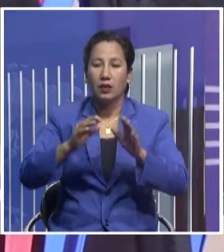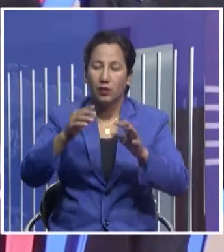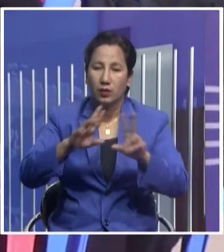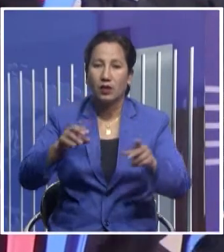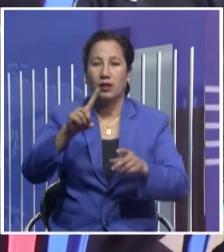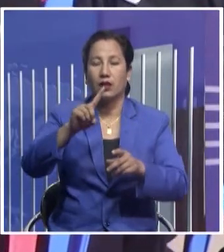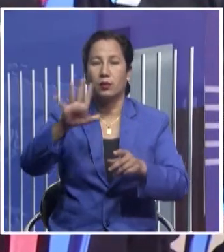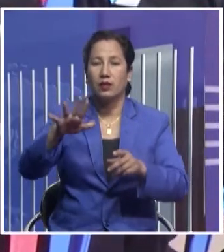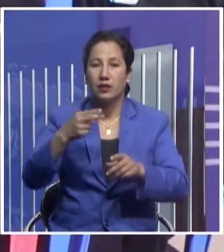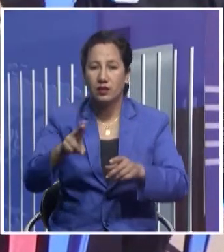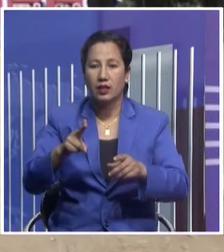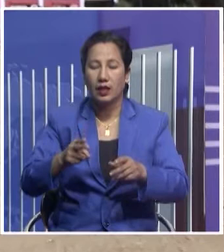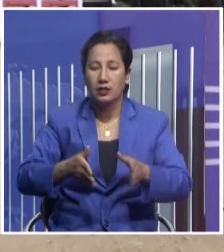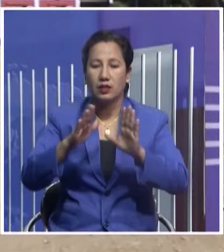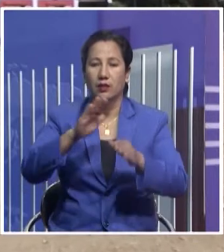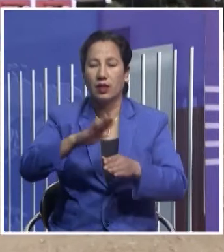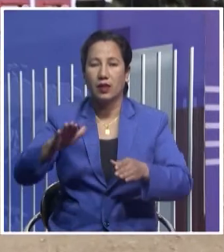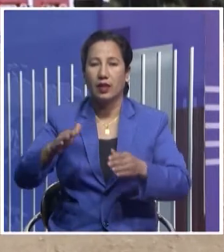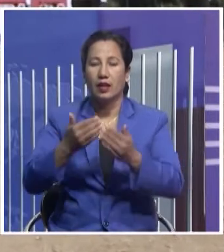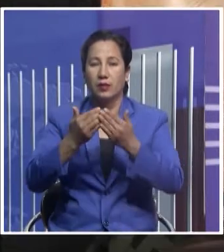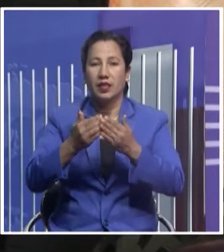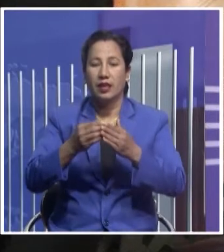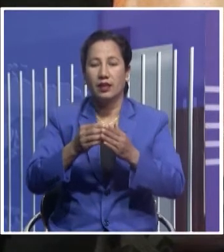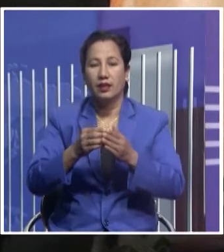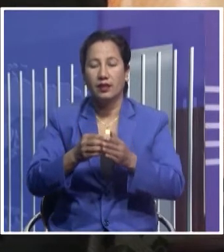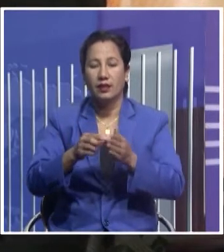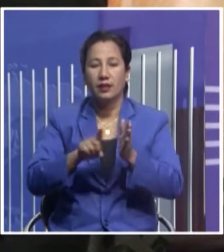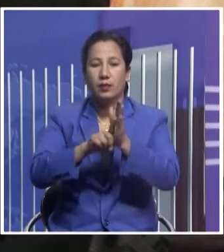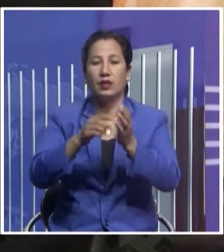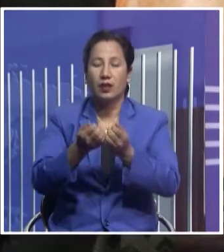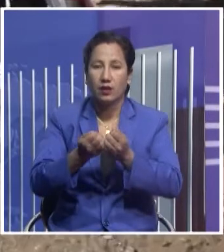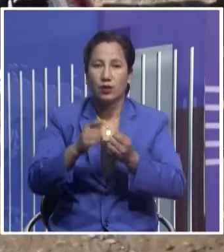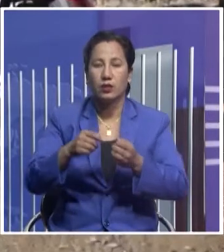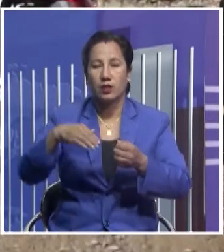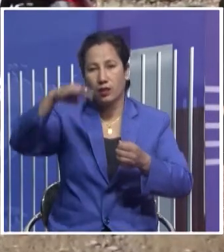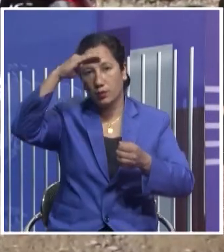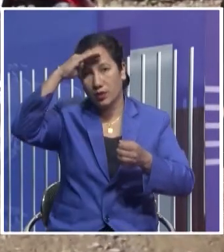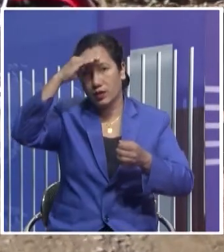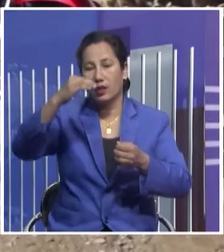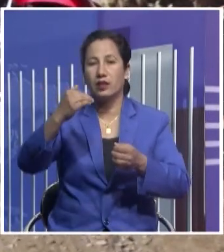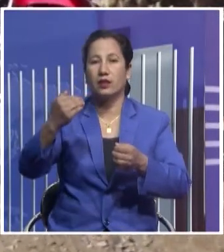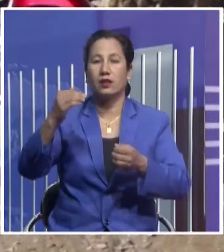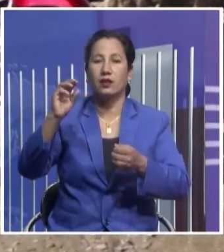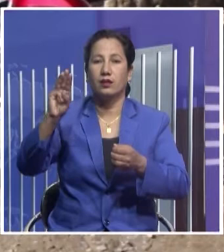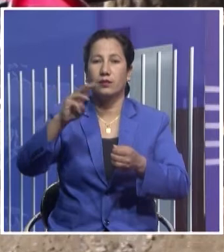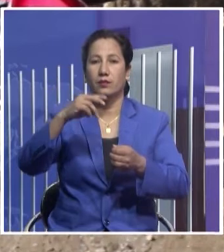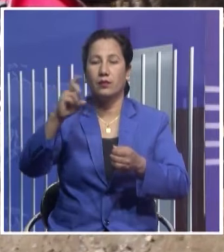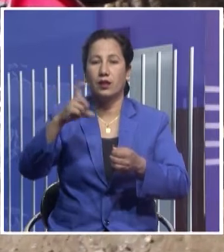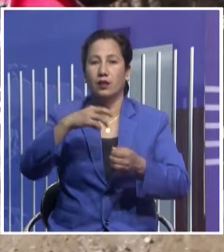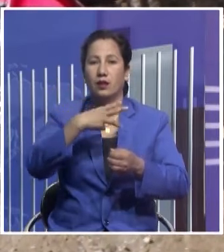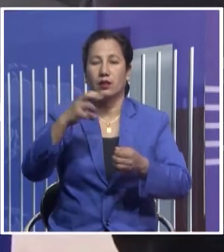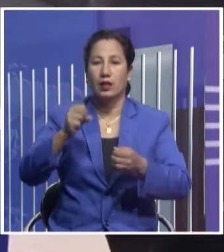15 जना सडक बालबालिकाहरूलाई विद्यालय भर्ना गरेको छ। प्रहरीले तमघास बजार क्षेत्रका विभिन्न स्थानबाट जम्मा गरेका